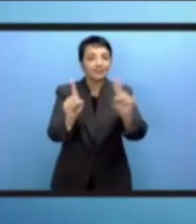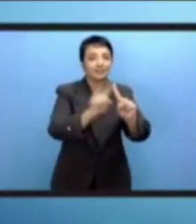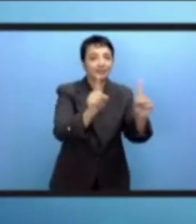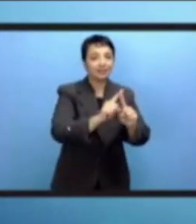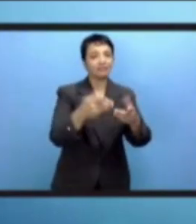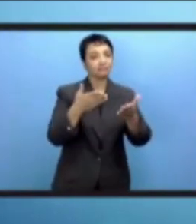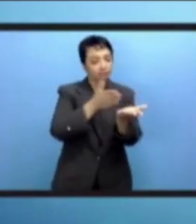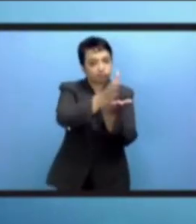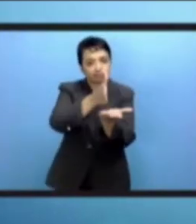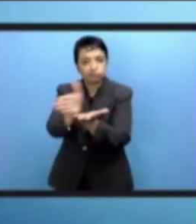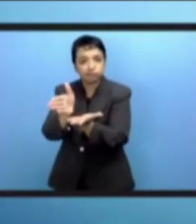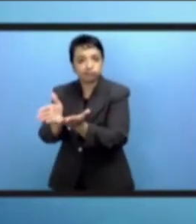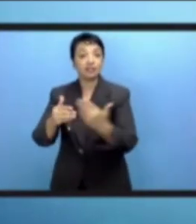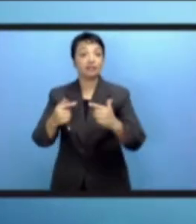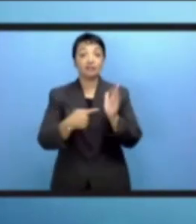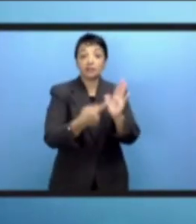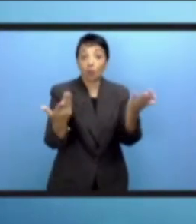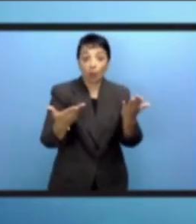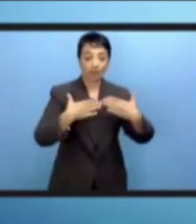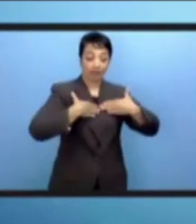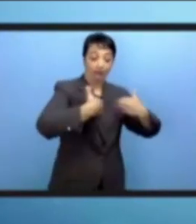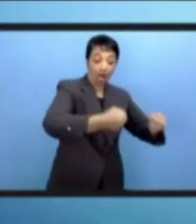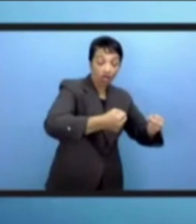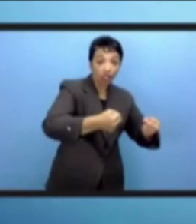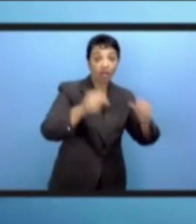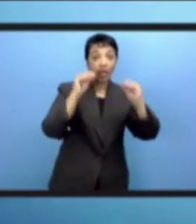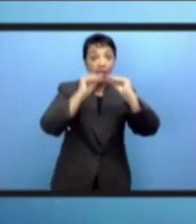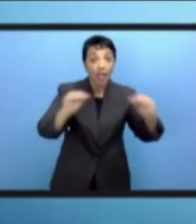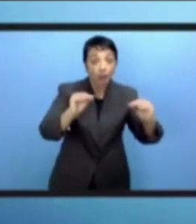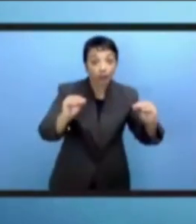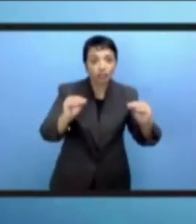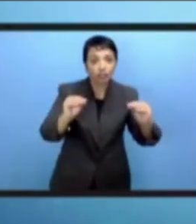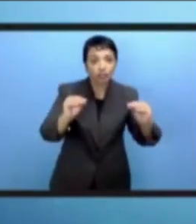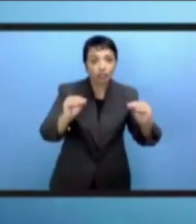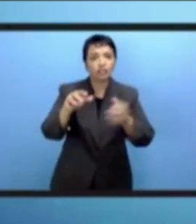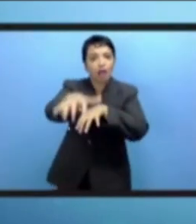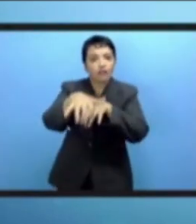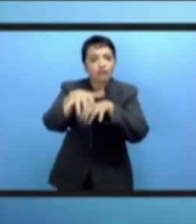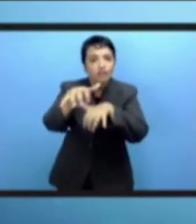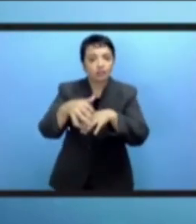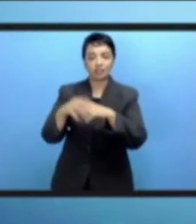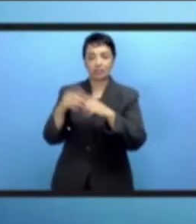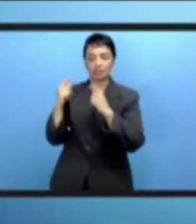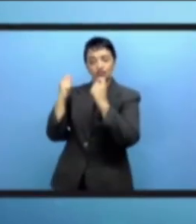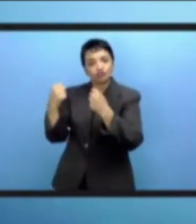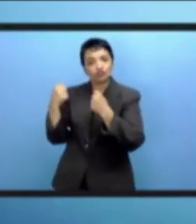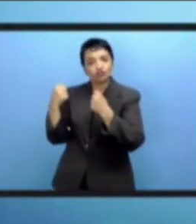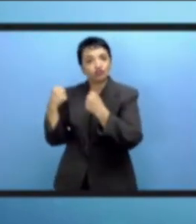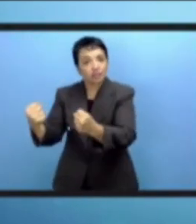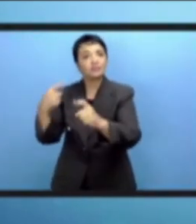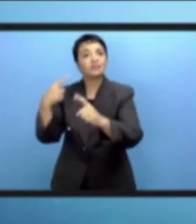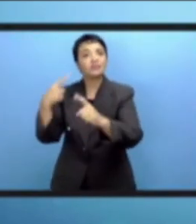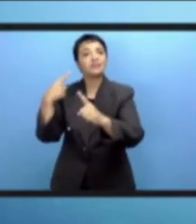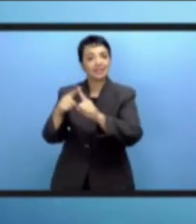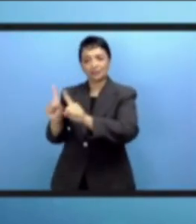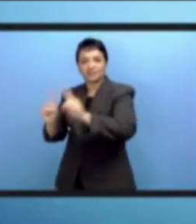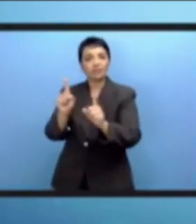Мы проводим деятельность в самых разных отраслях, например, в области образования, сельского хозяйства, спорта,